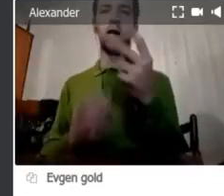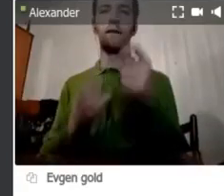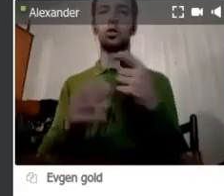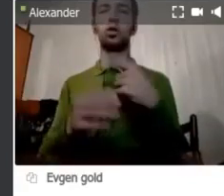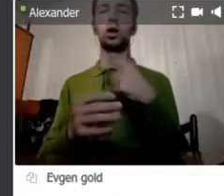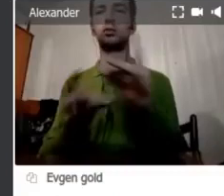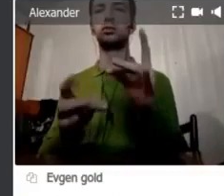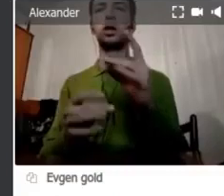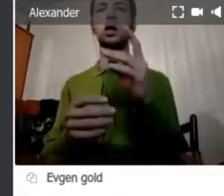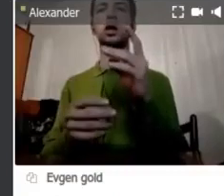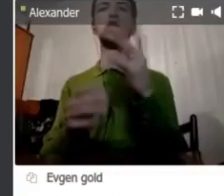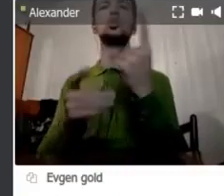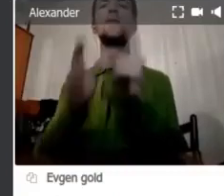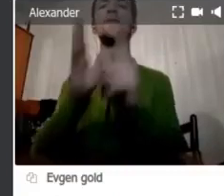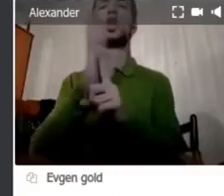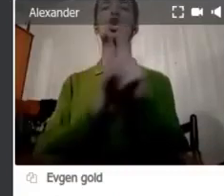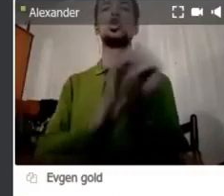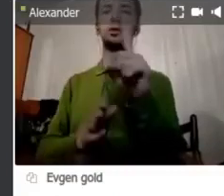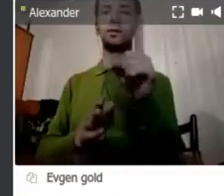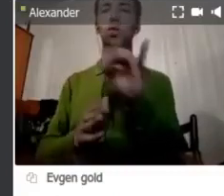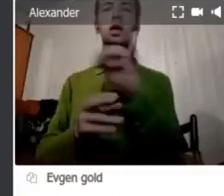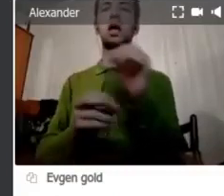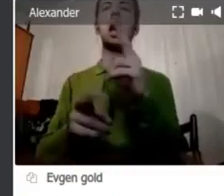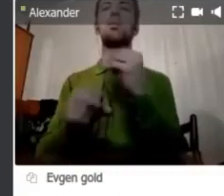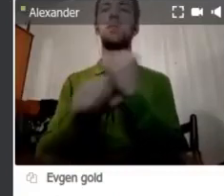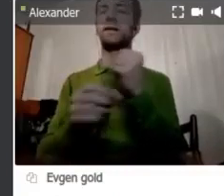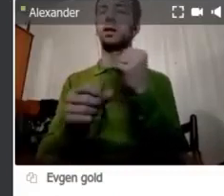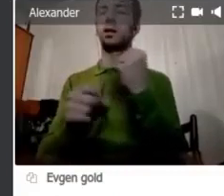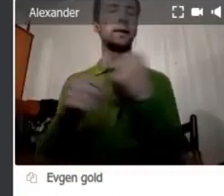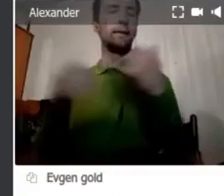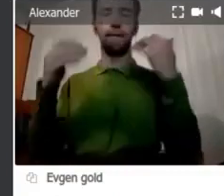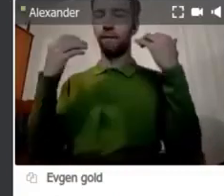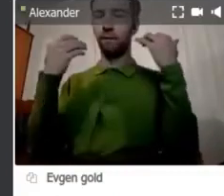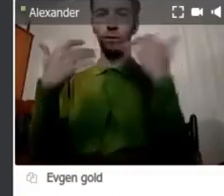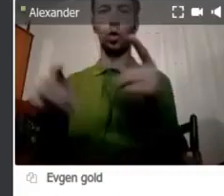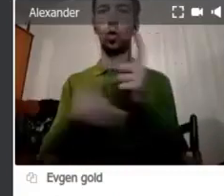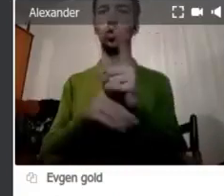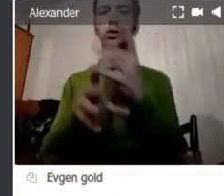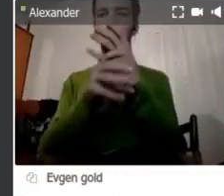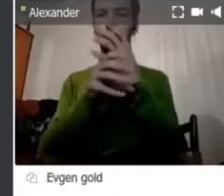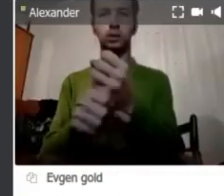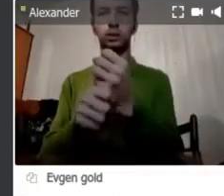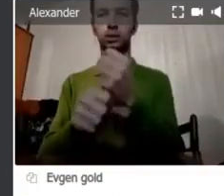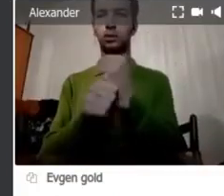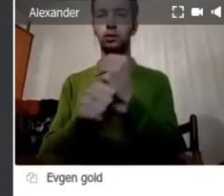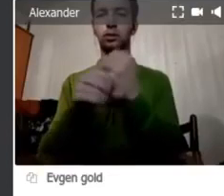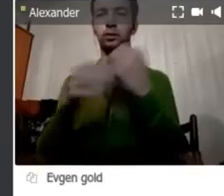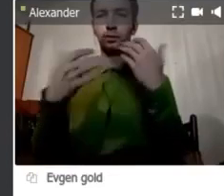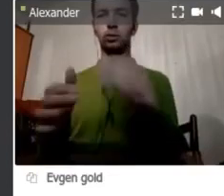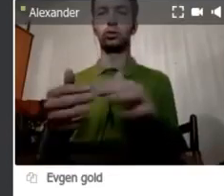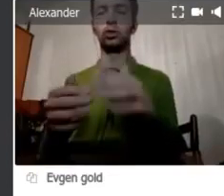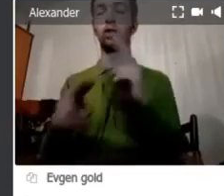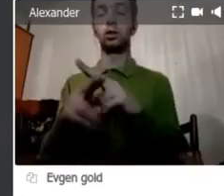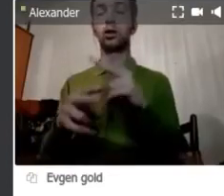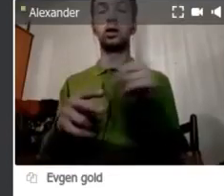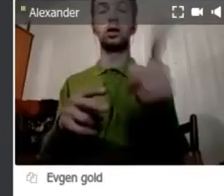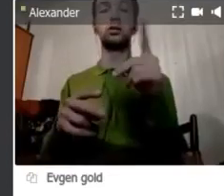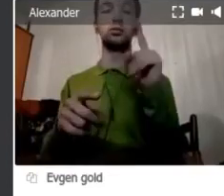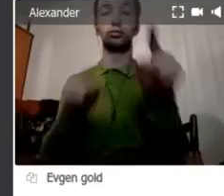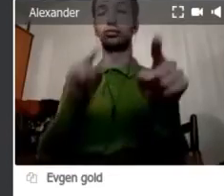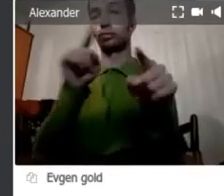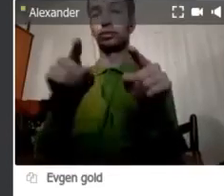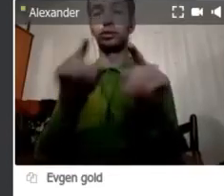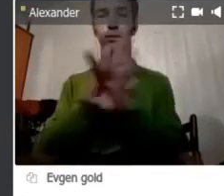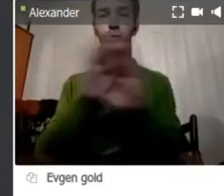это, начали это делать, все, пошло. Дальше берете, как в интернете это сделать, как страницу оформить, как это, как